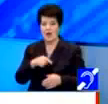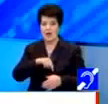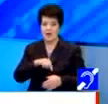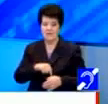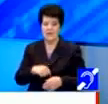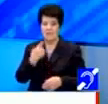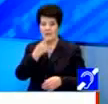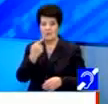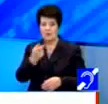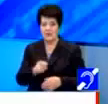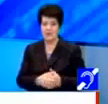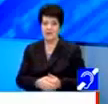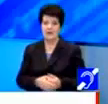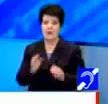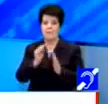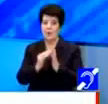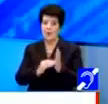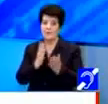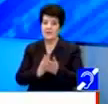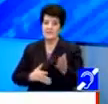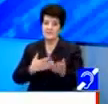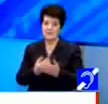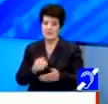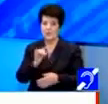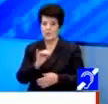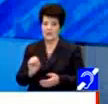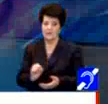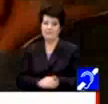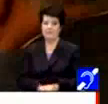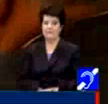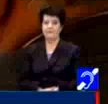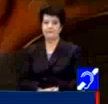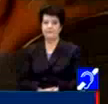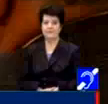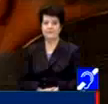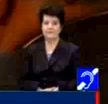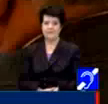posibilitatea de creare a start-up-urilor. Programul este finanțat de Uniunea Europeană.